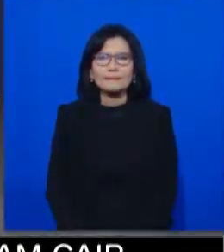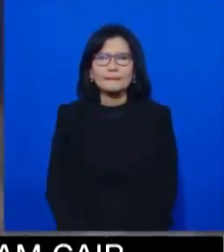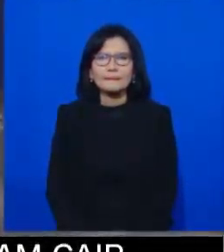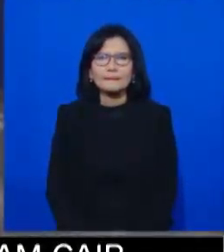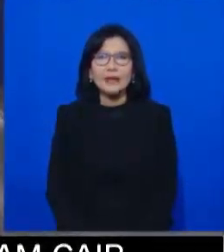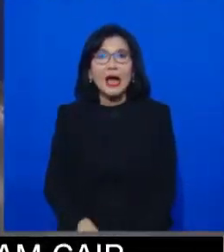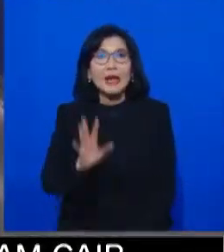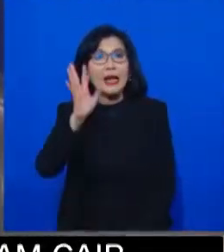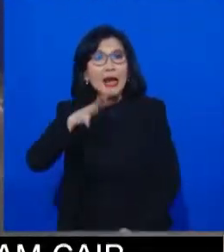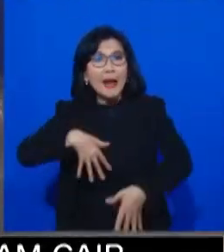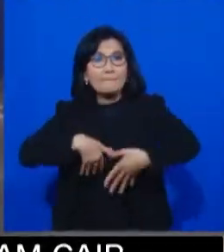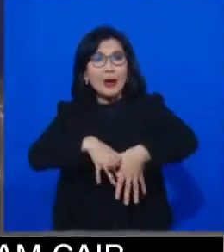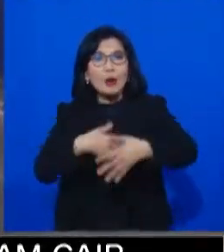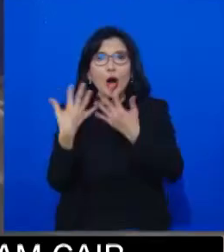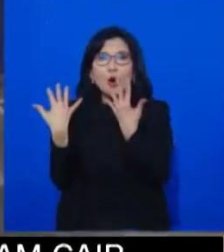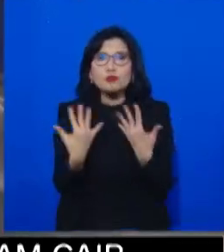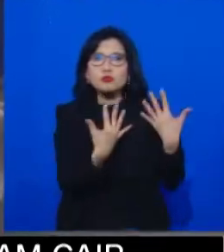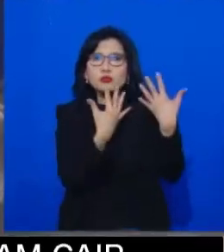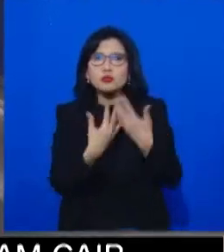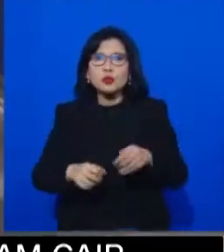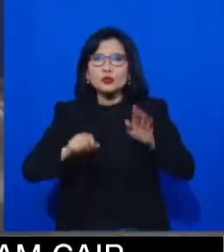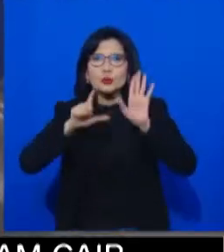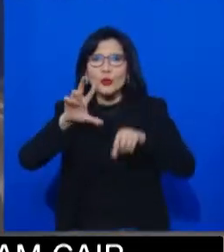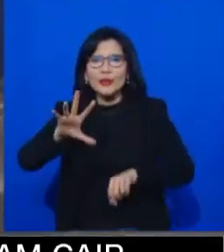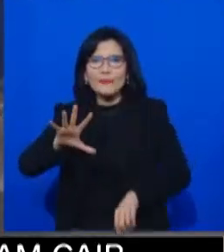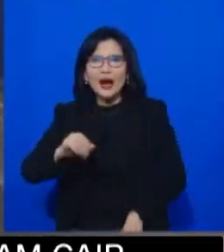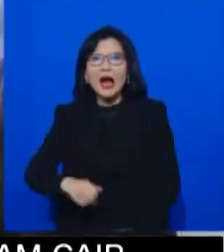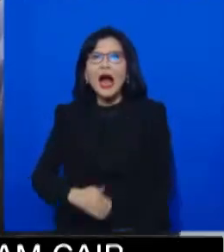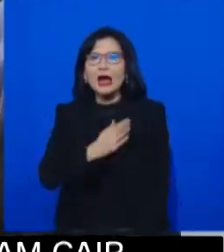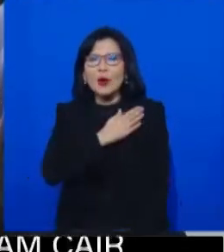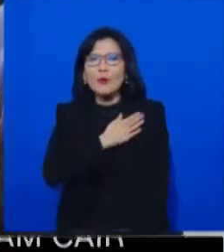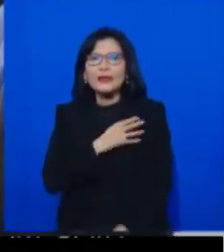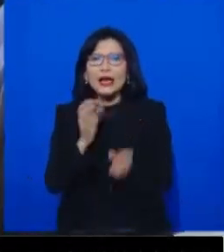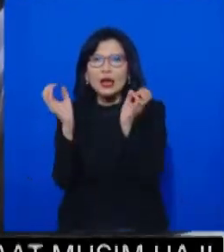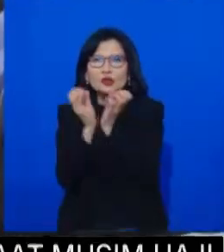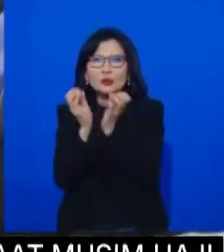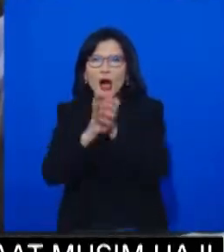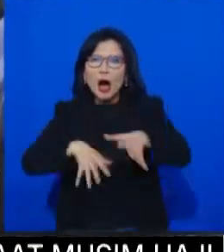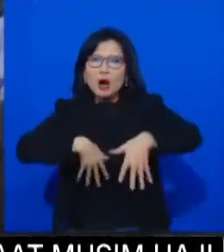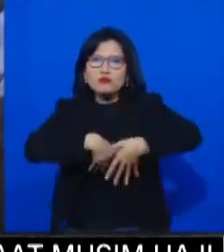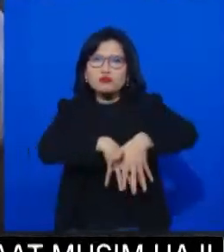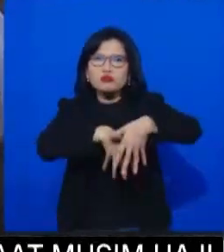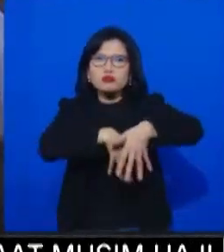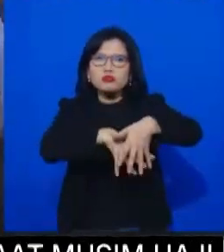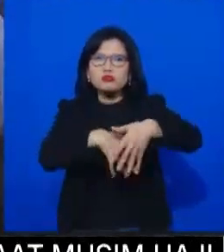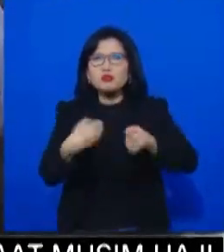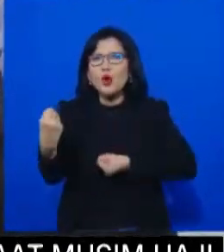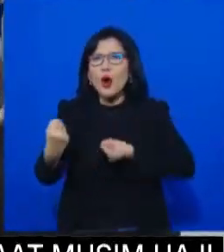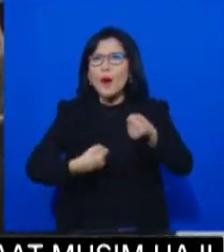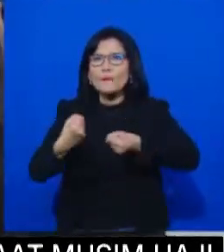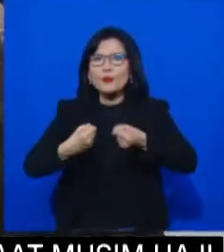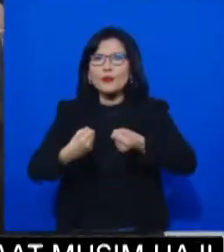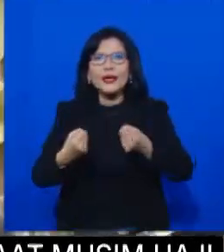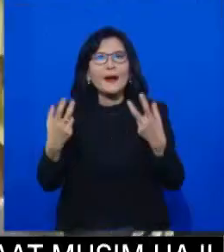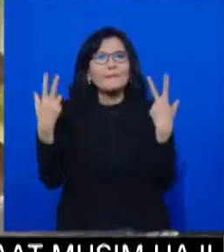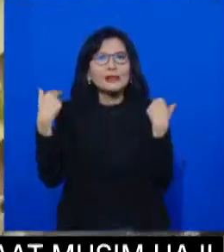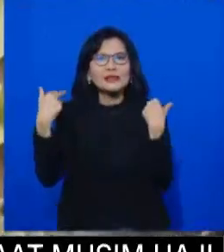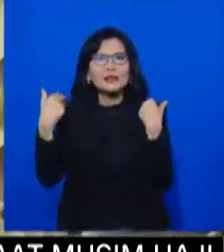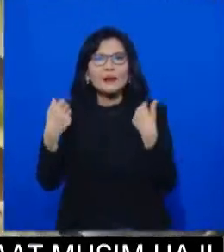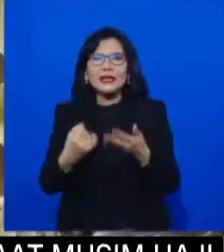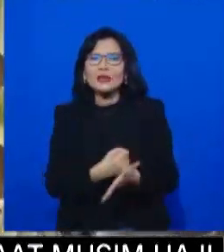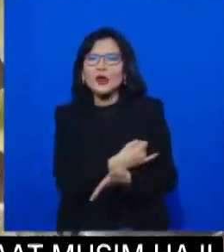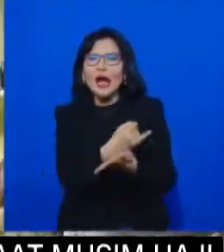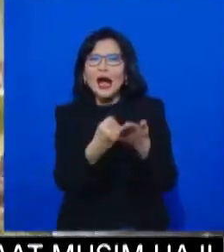Dalam pawai HUT ke-75 Kabupaten Subang ini dimeriahkan dengan pawai berbagai kendaraan hias maupun atraksi seni dan